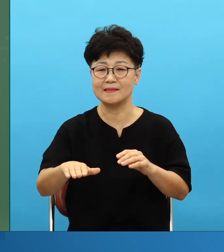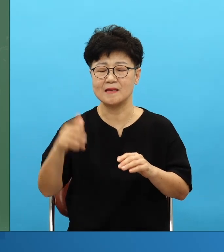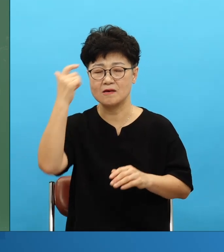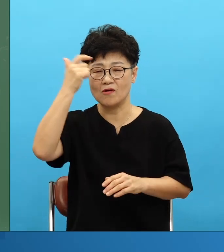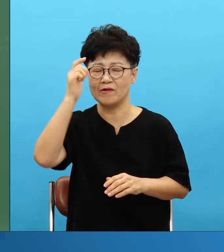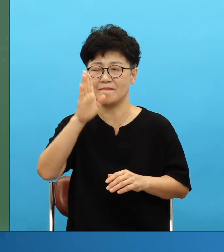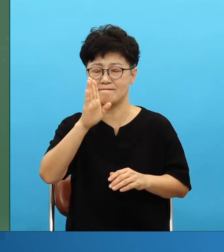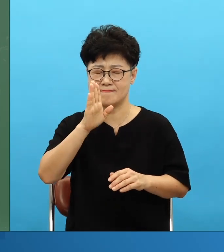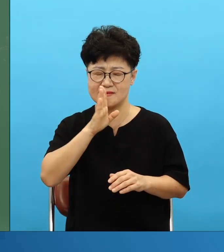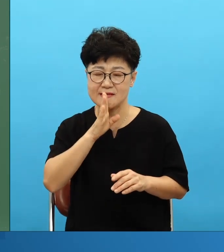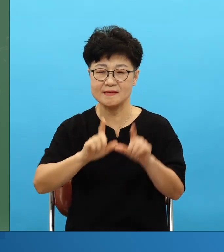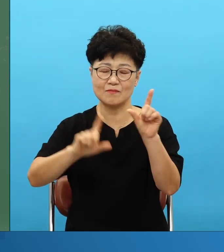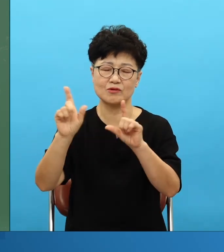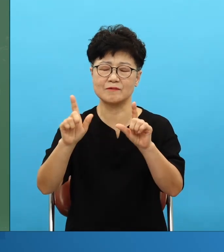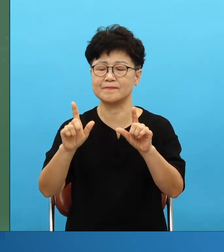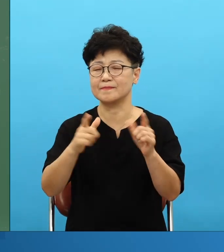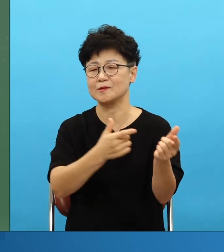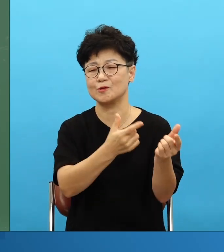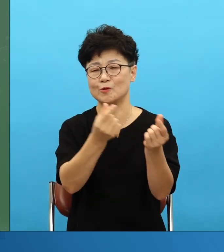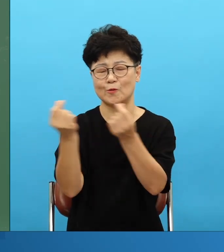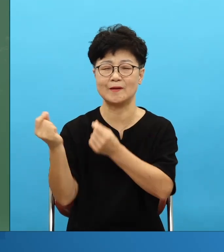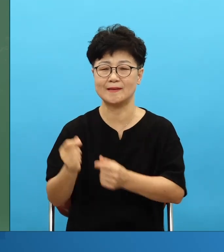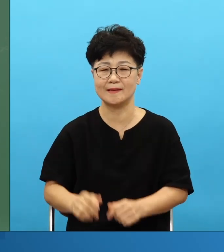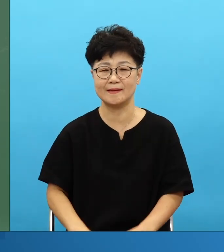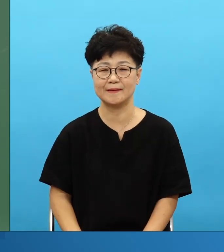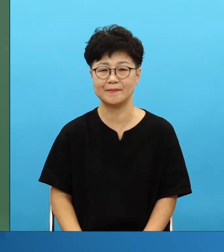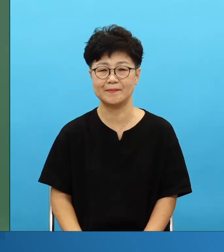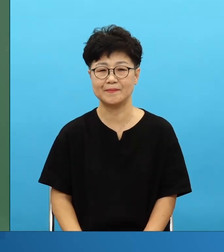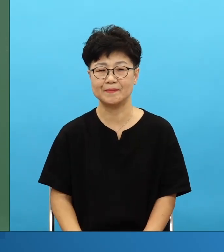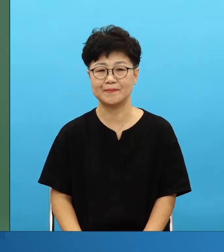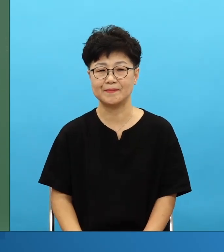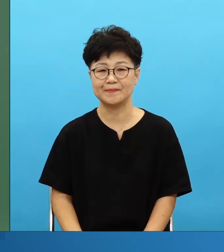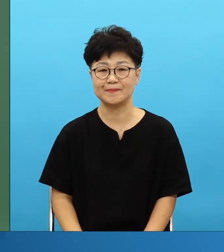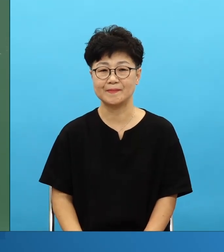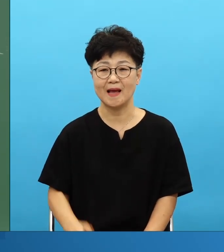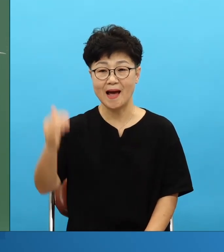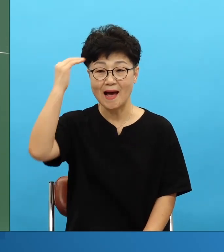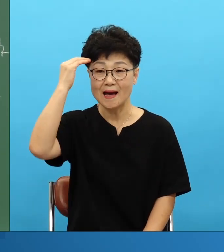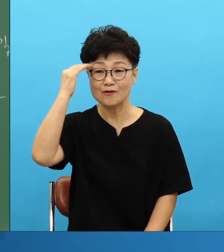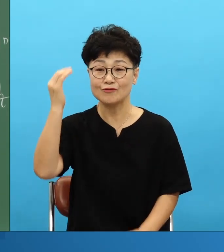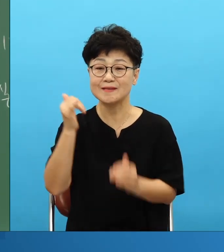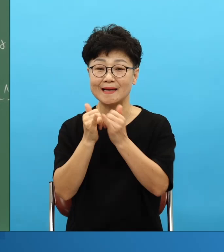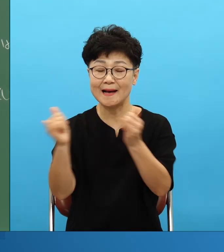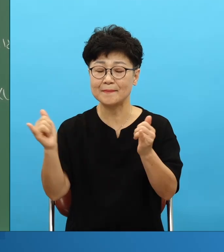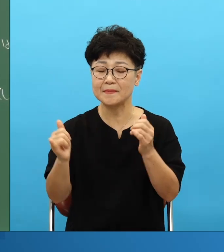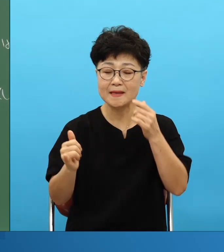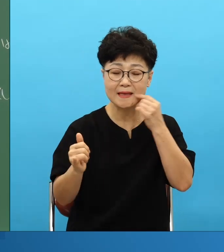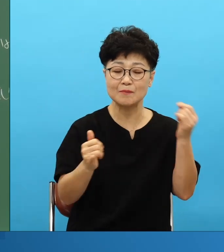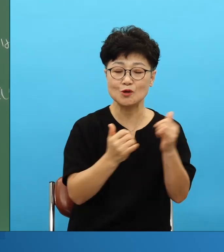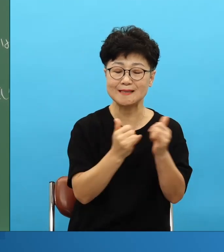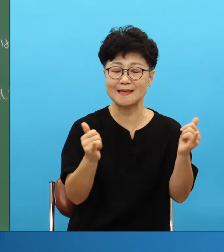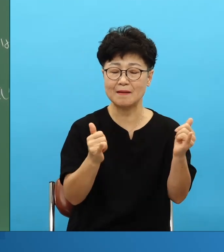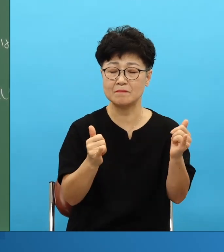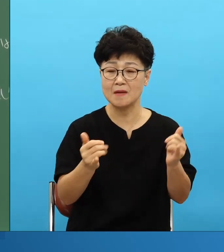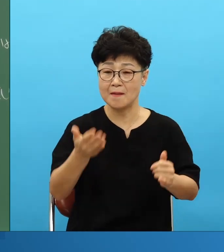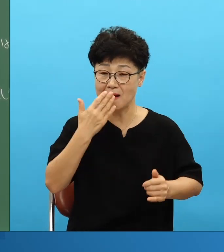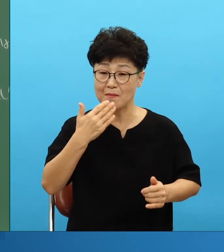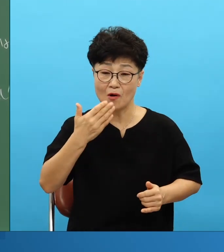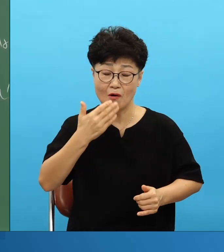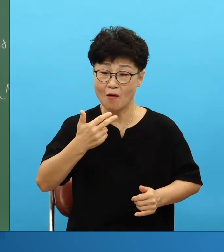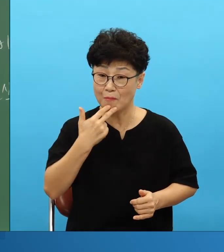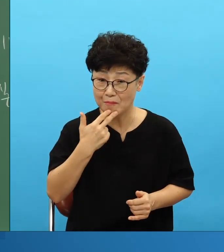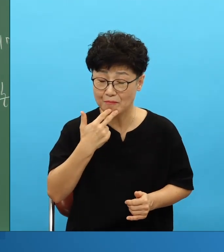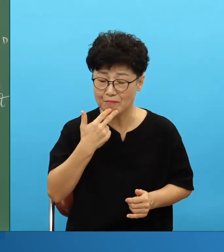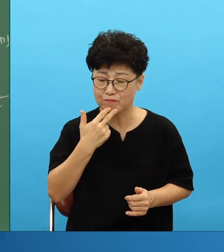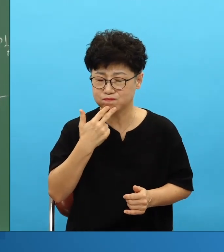in with. 한국 사람이나 일본 사람이나 똑같은 거는 밥 안 먹으면 배고파요. The Koreans, Japanese, the same thing 그쵸? about them is that they don't eat, they get hungry. Isn't that